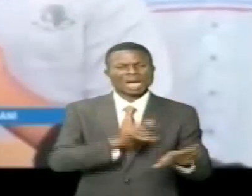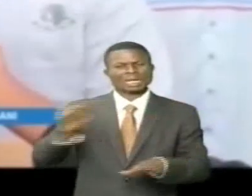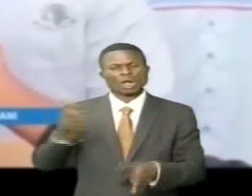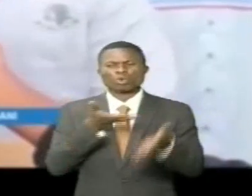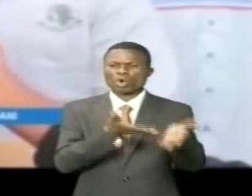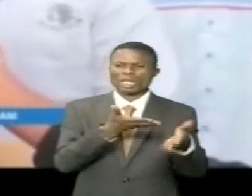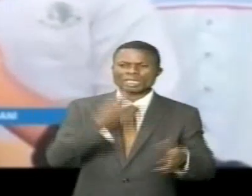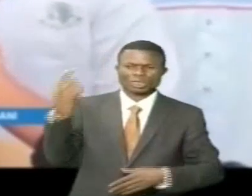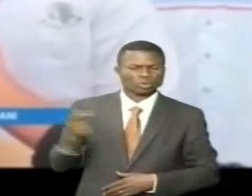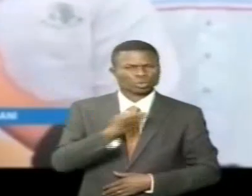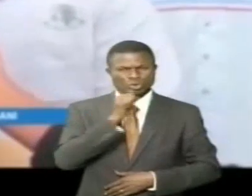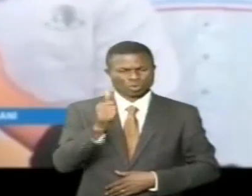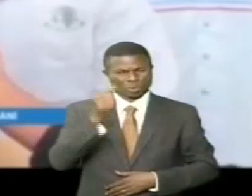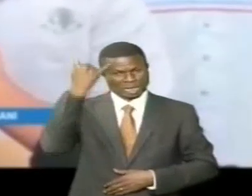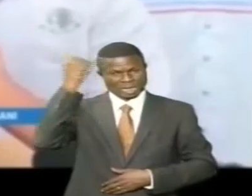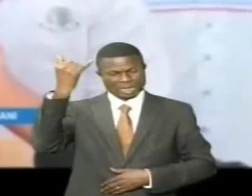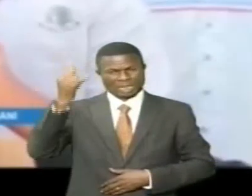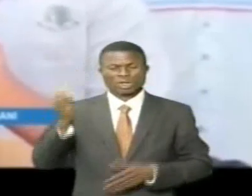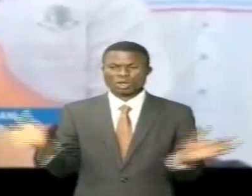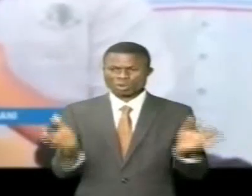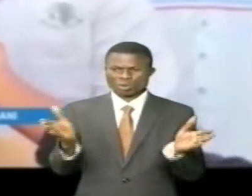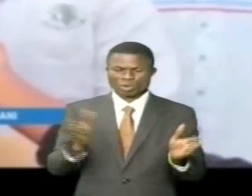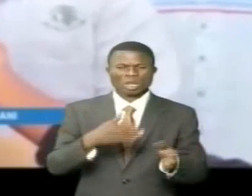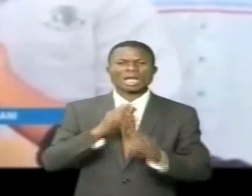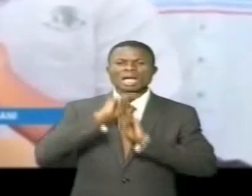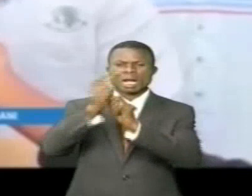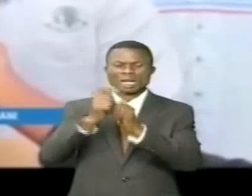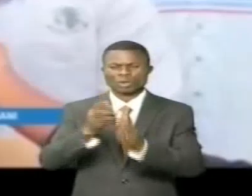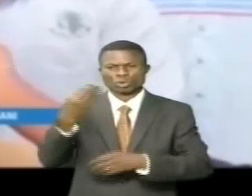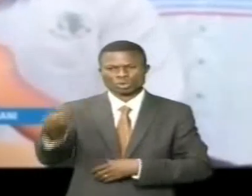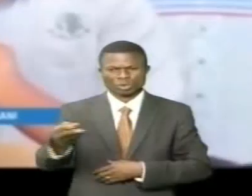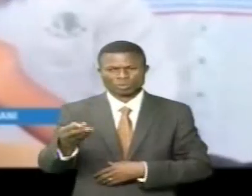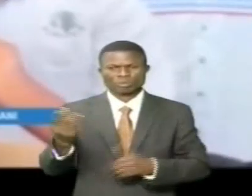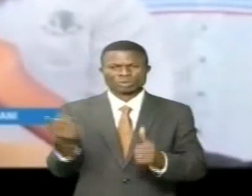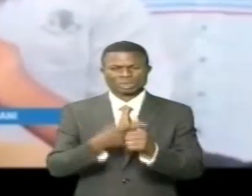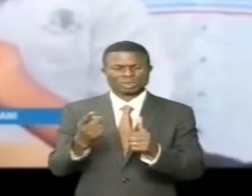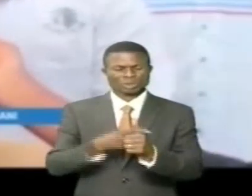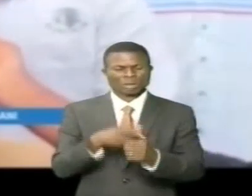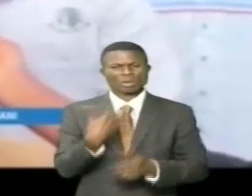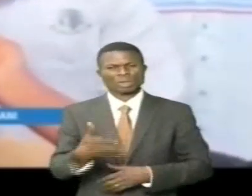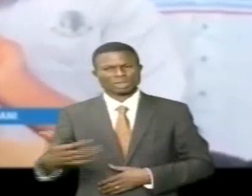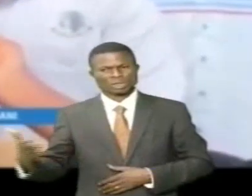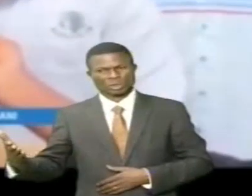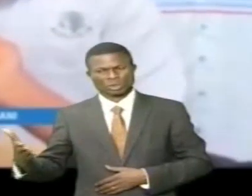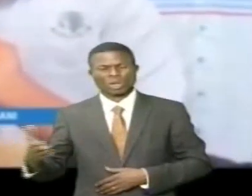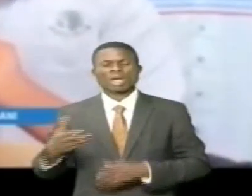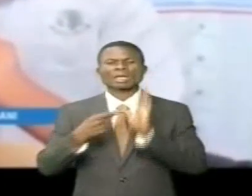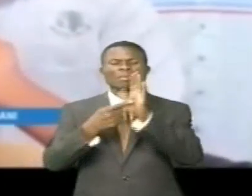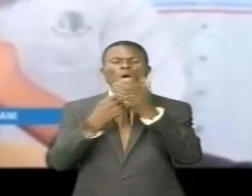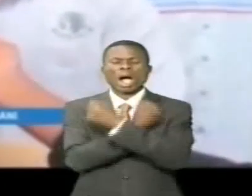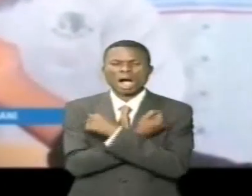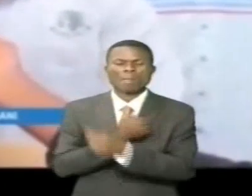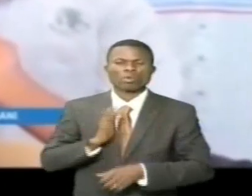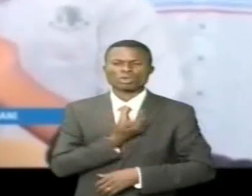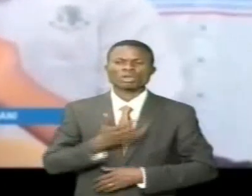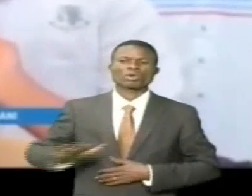qui nous ont poussés à poser cet acte, ce sont des motivations patriotiques, ce sont des